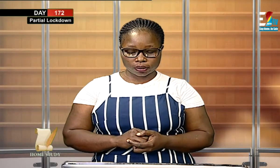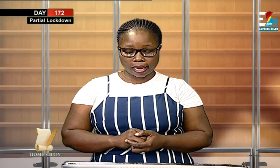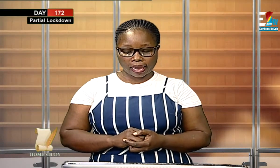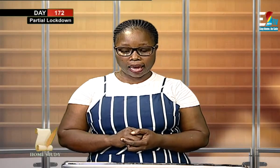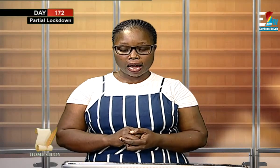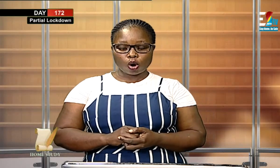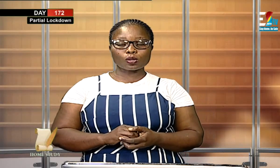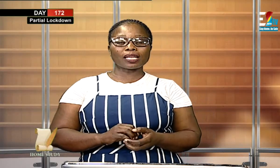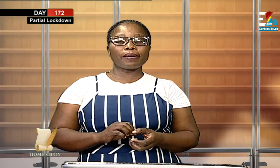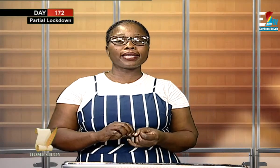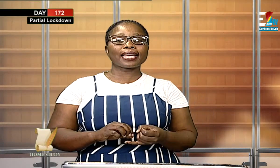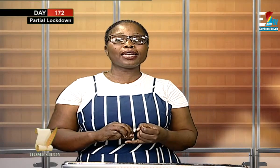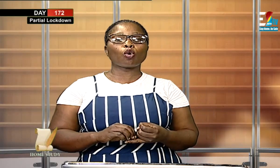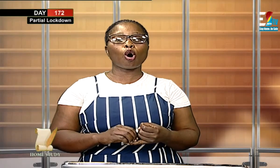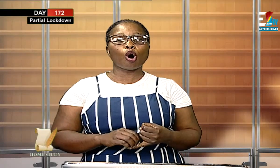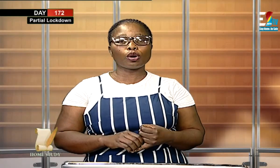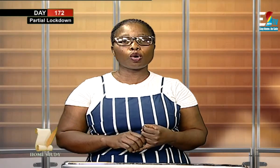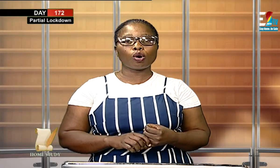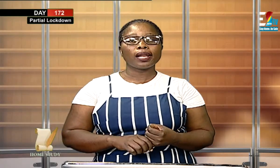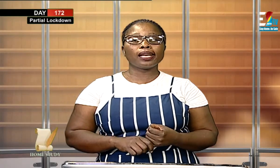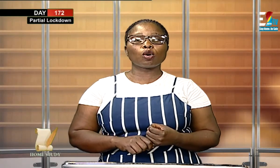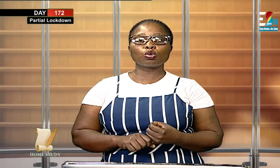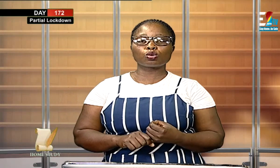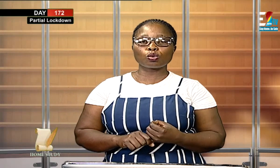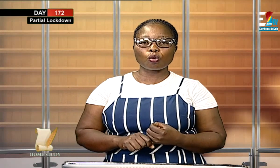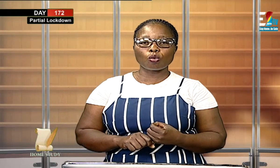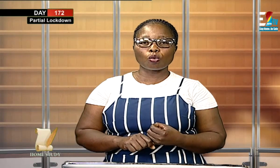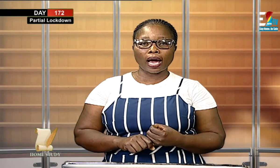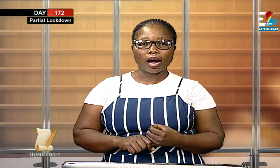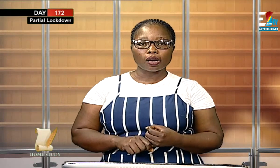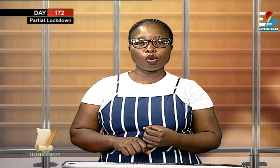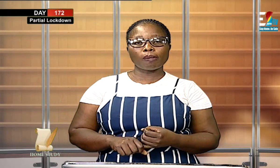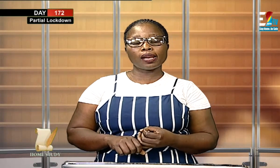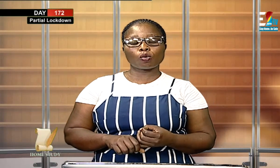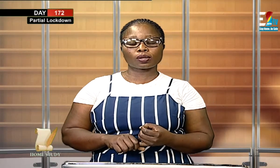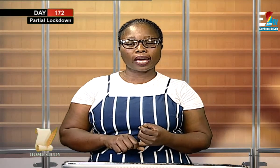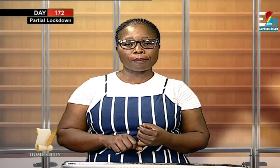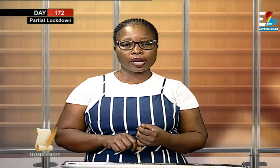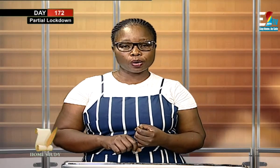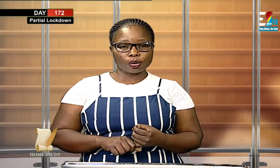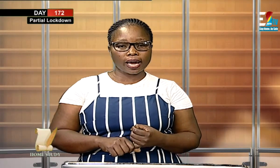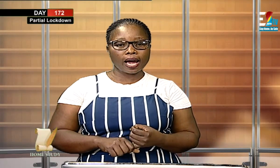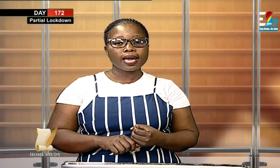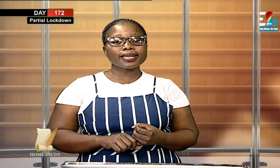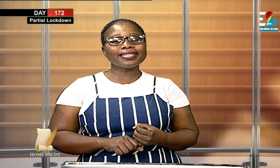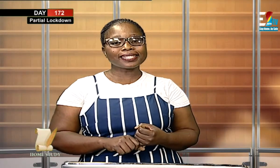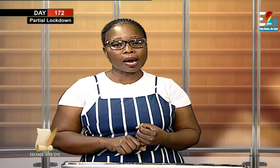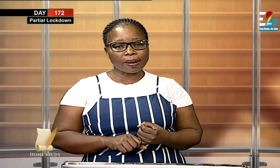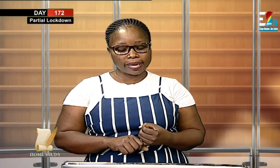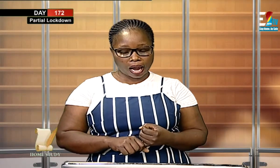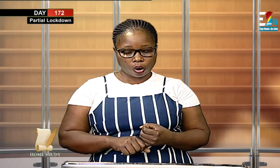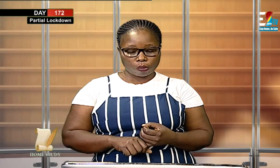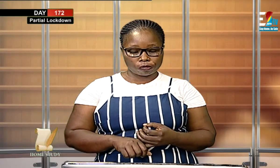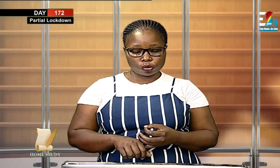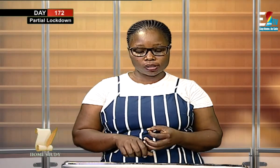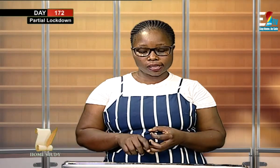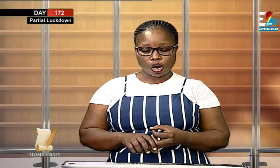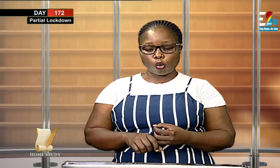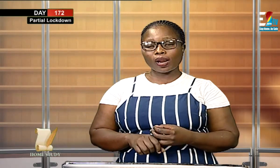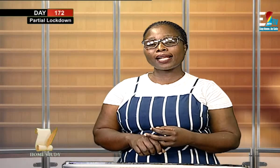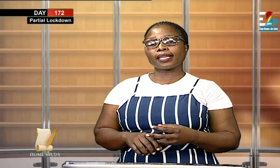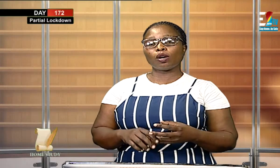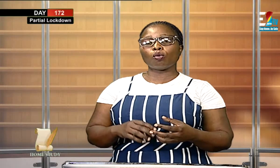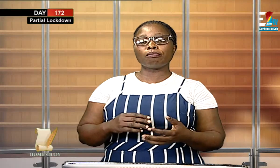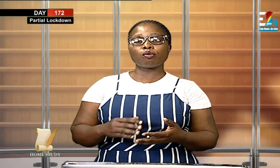ephepheni lekucala usebenzisa likhono lekusungula noma lekucamba yona indzaba yakho